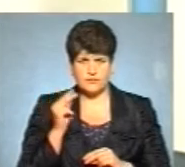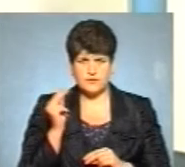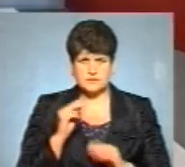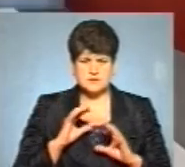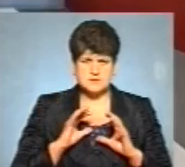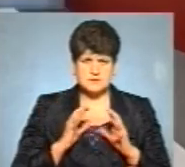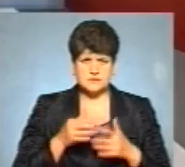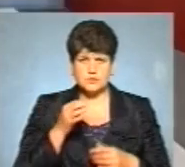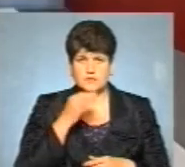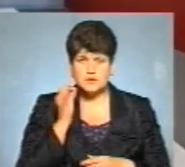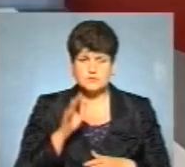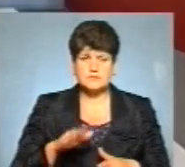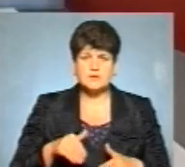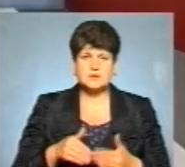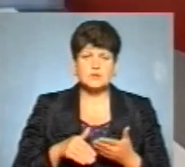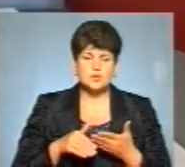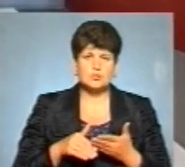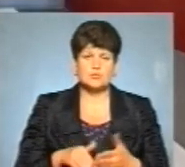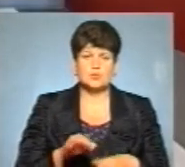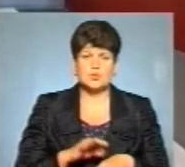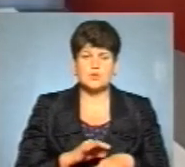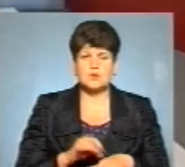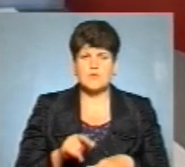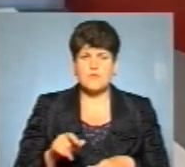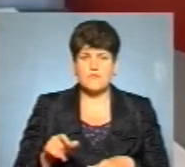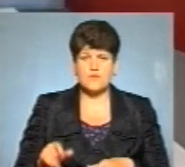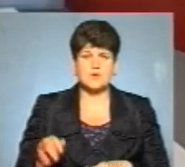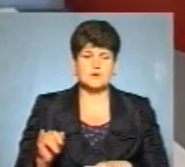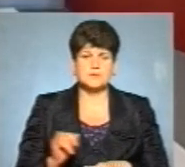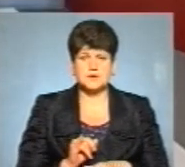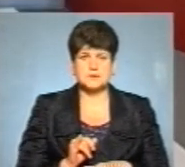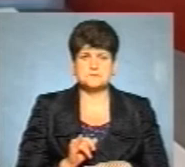світовий досвід в наданні допомоги хворим із коронавірусною інфекцією і